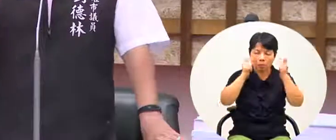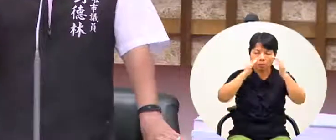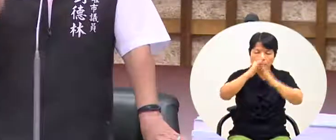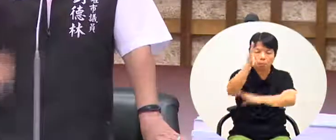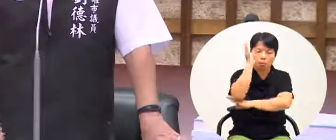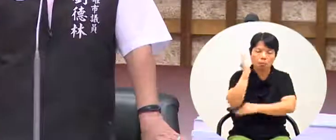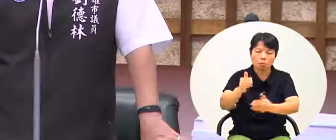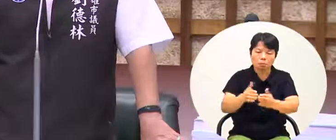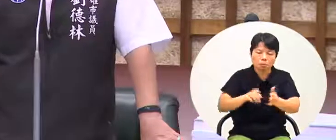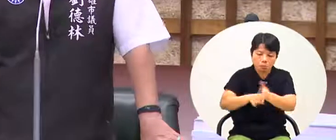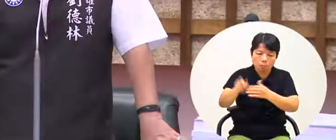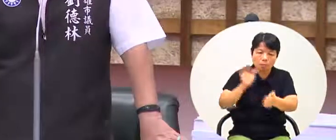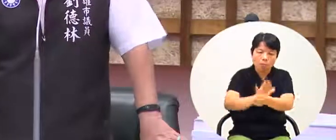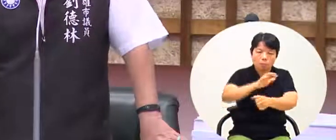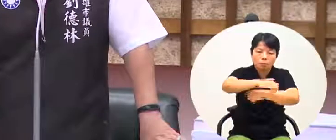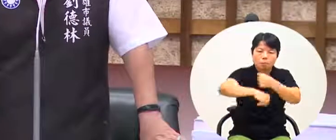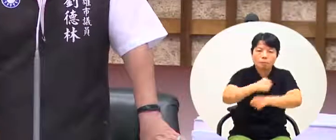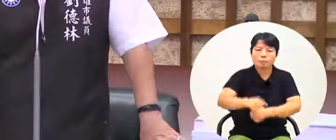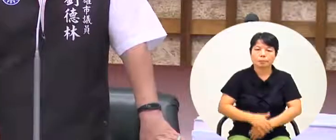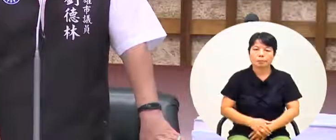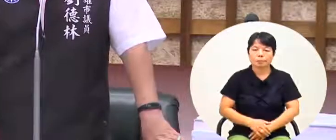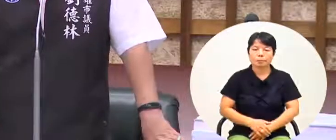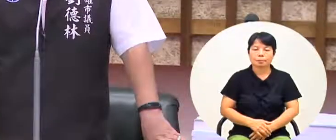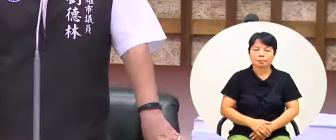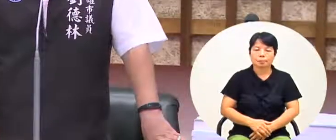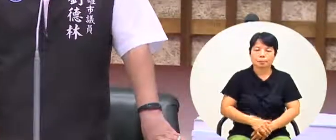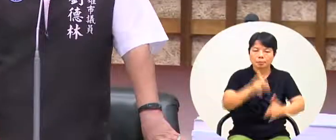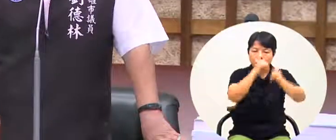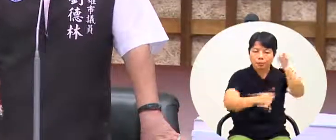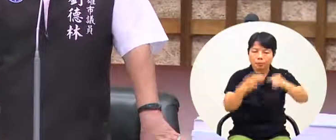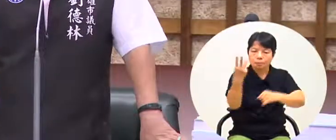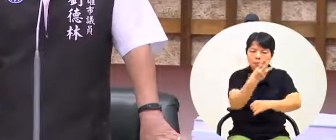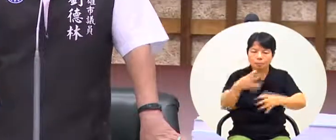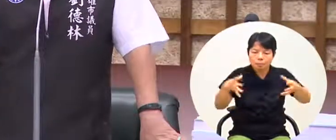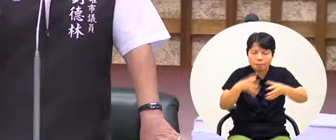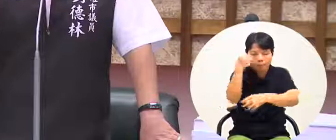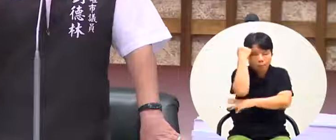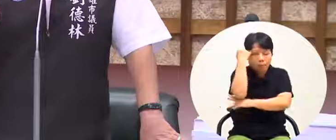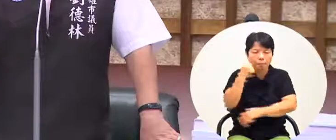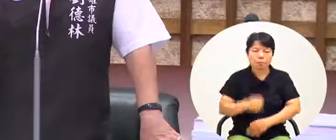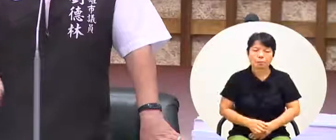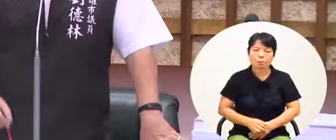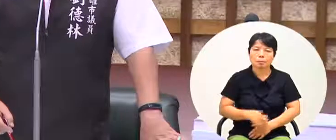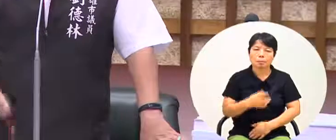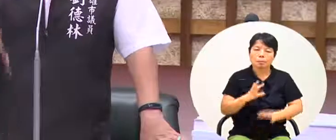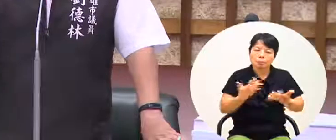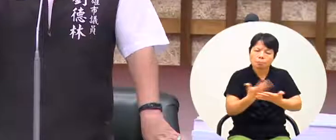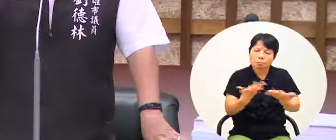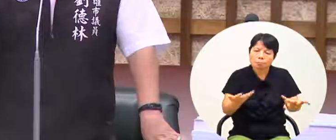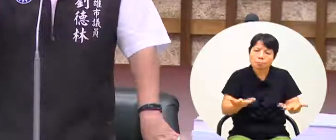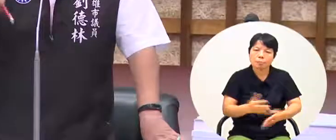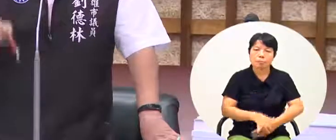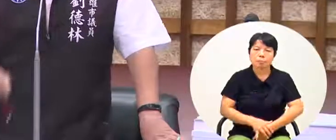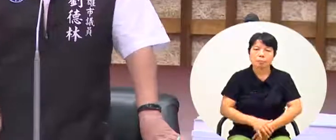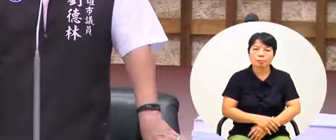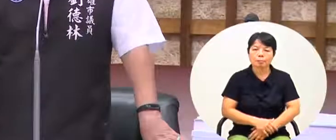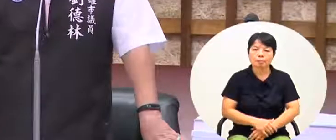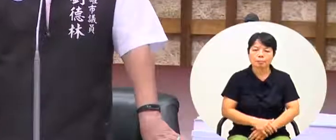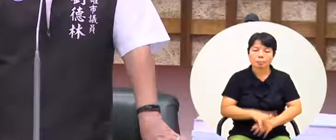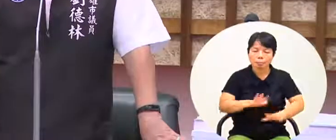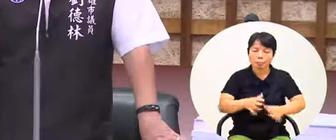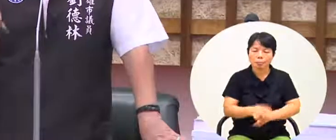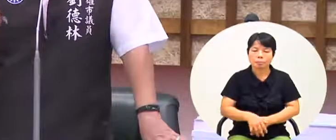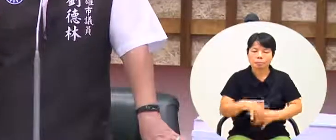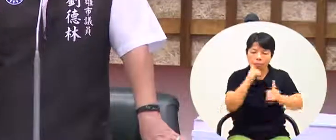的三代同堂，你想想看怎么样三代同堂。那另外，那既然不能三代同堂，我们年轻人出去购